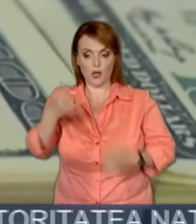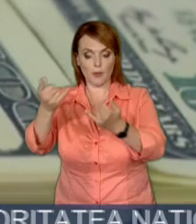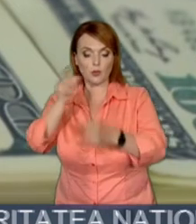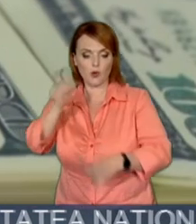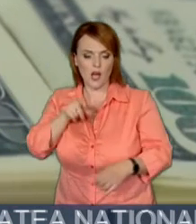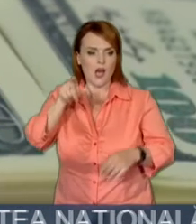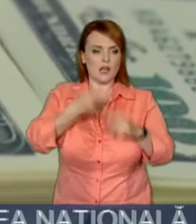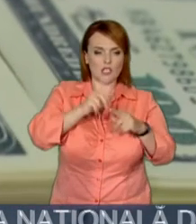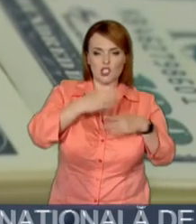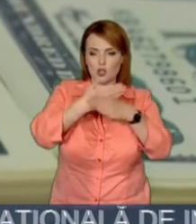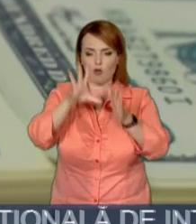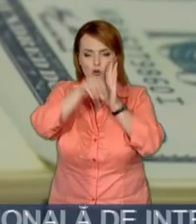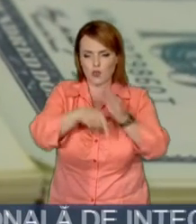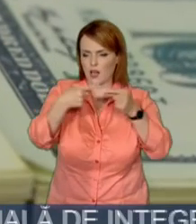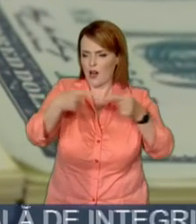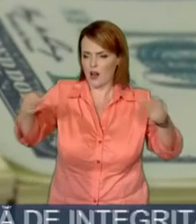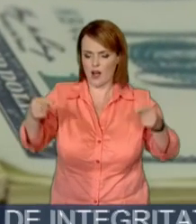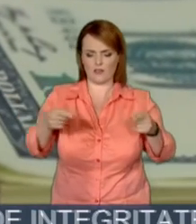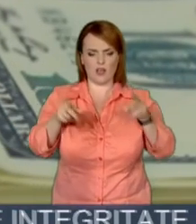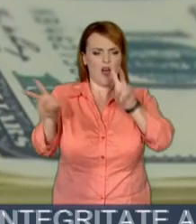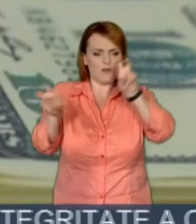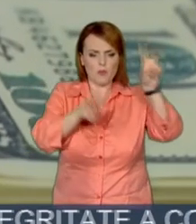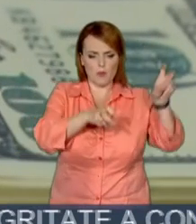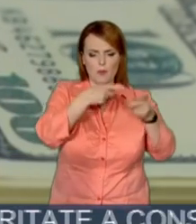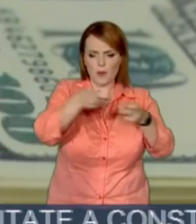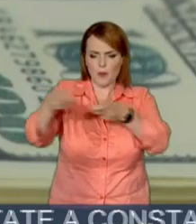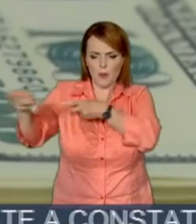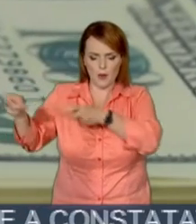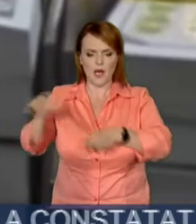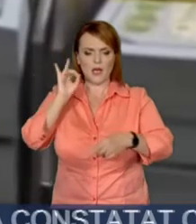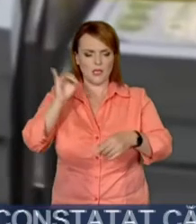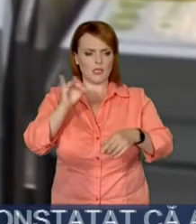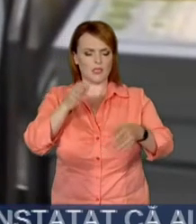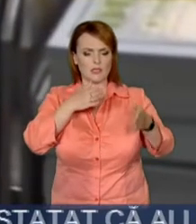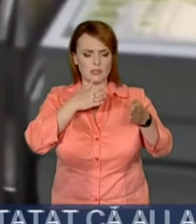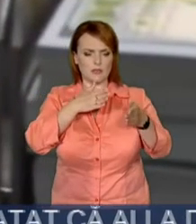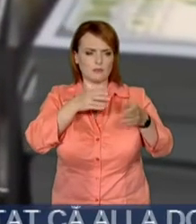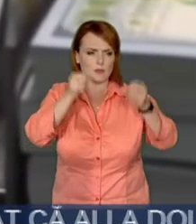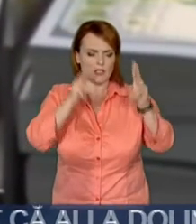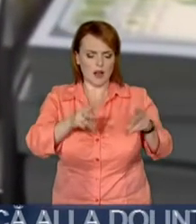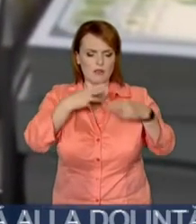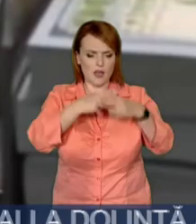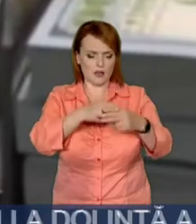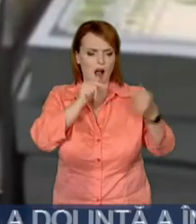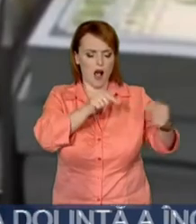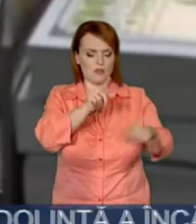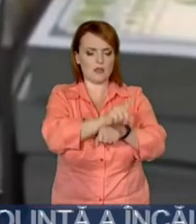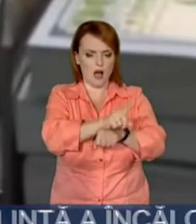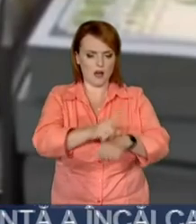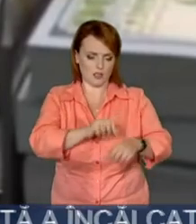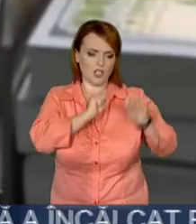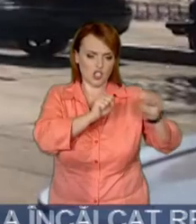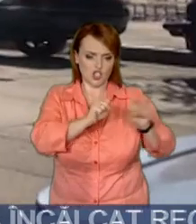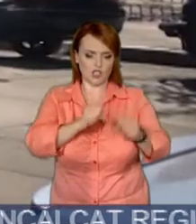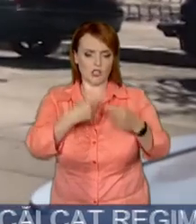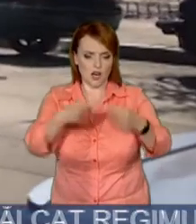obuziere, muniții, vehicule Humvee, ambulanțe blindate și sisteme antitank. Secretarul de stat al SUA, Anthony Blinken, se află într-o